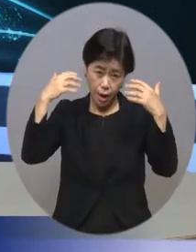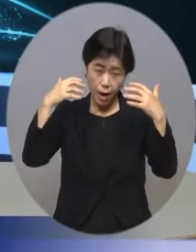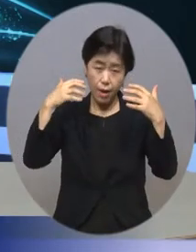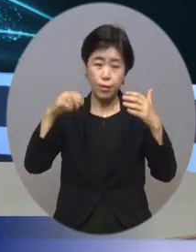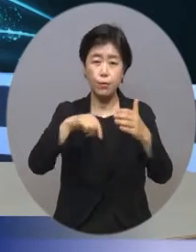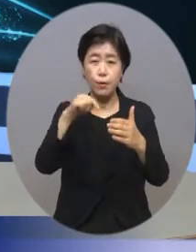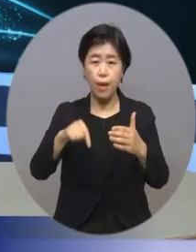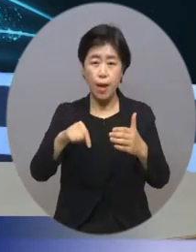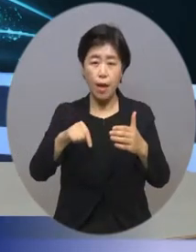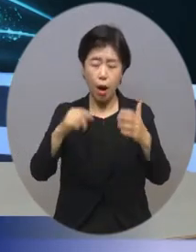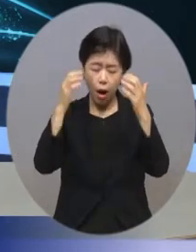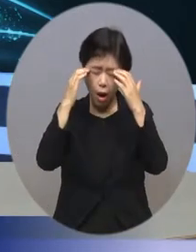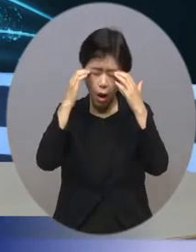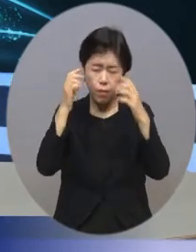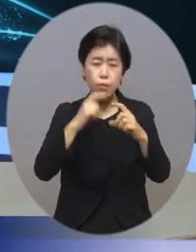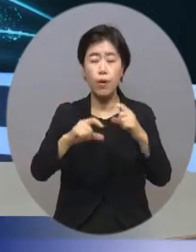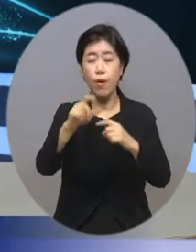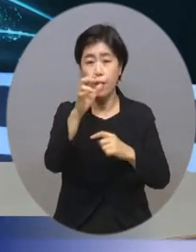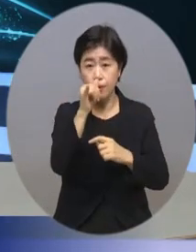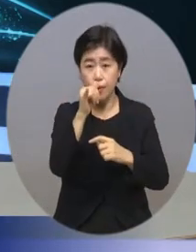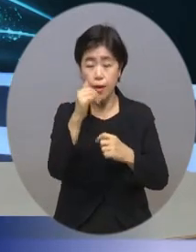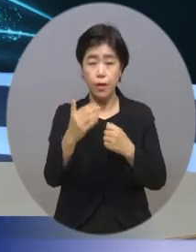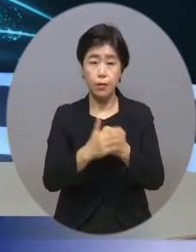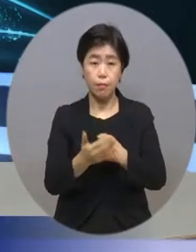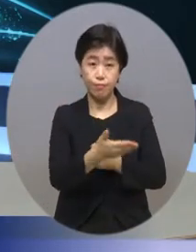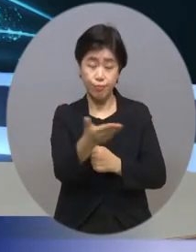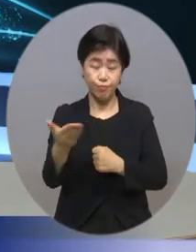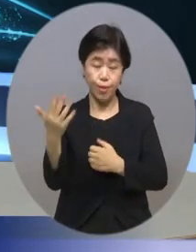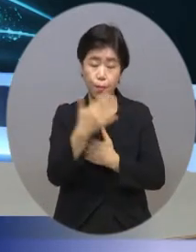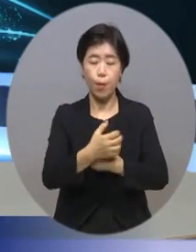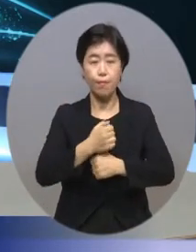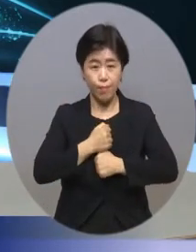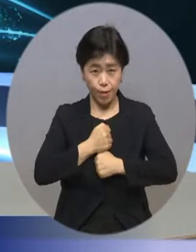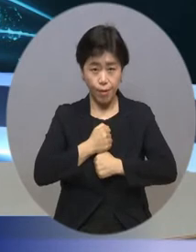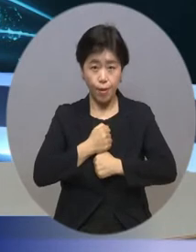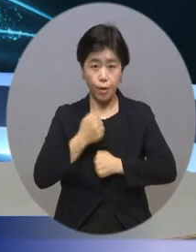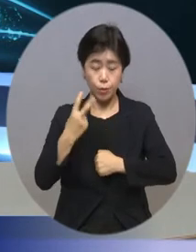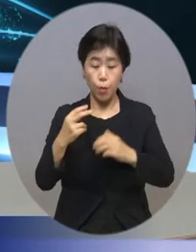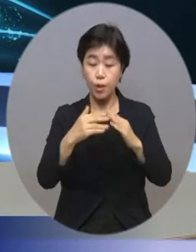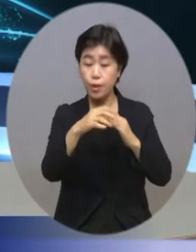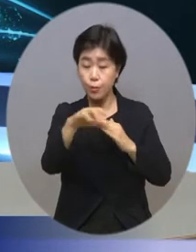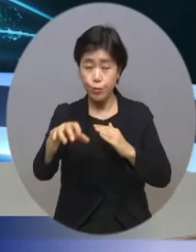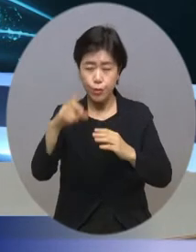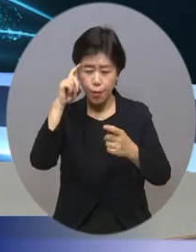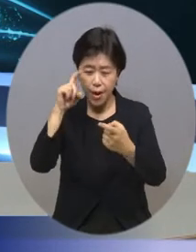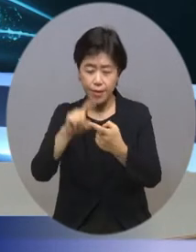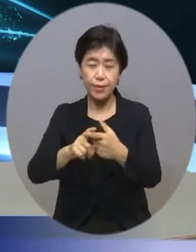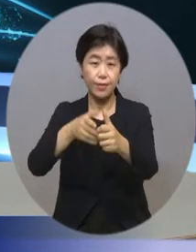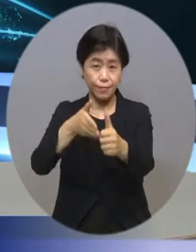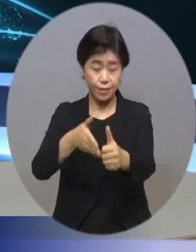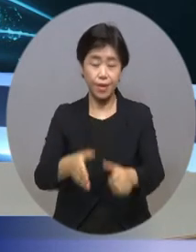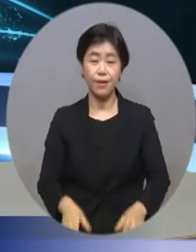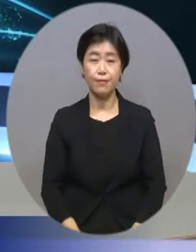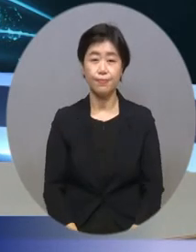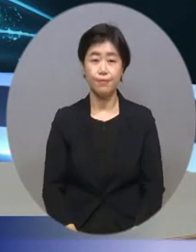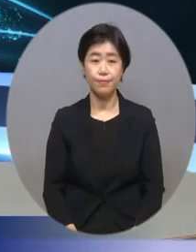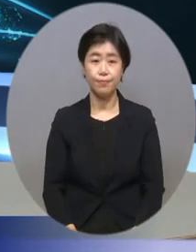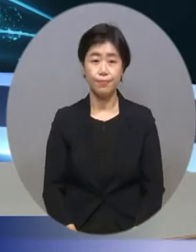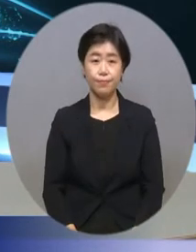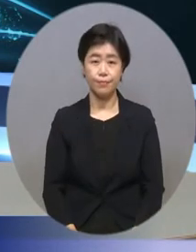어려움이 더해지는 시기인 만큼 건강관리에 특별히 유의하고 주변을 돌아보는 관심이 필요하겠습니다.